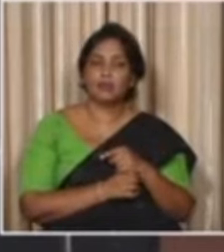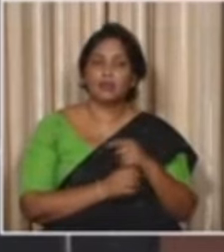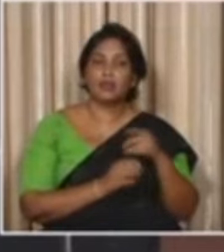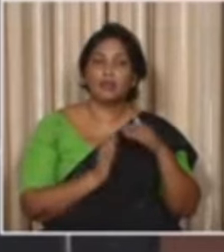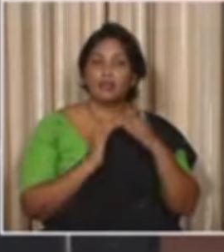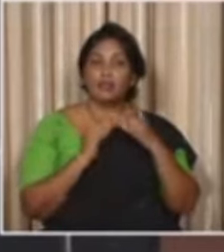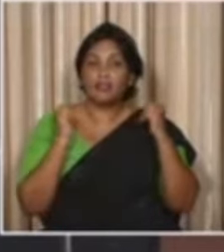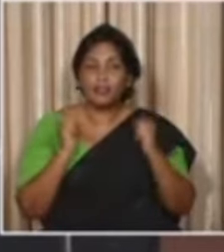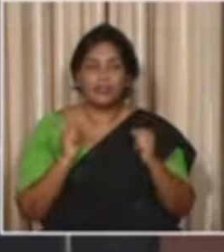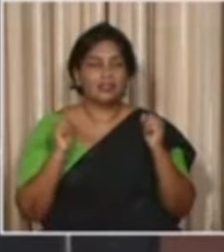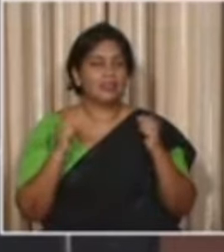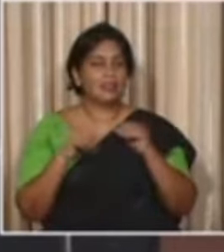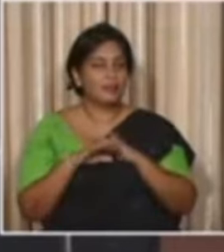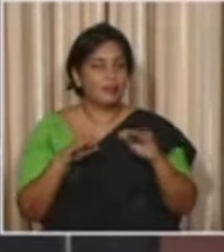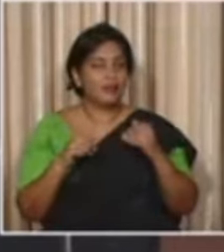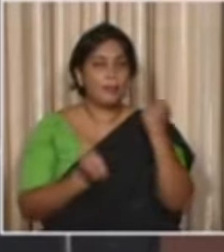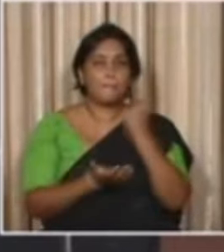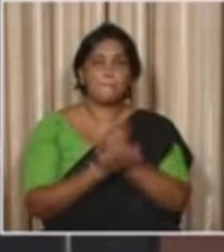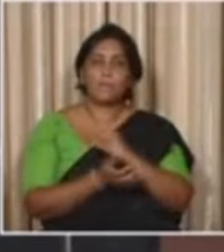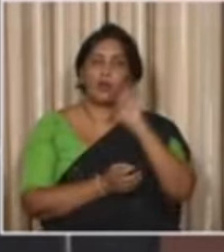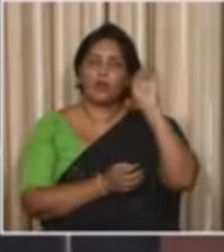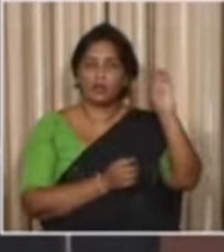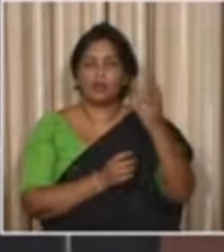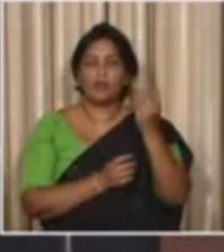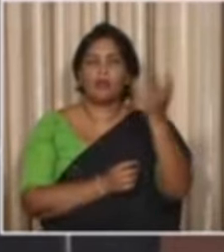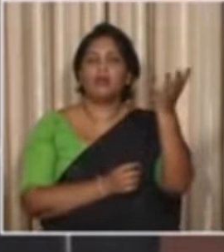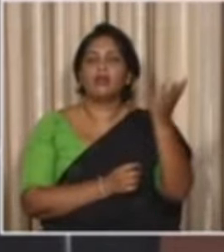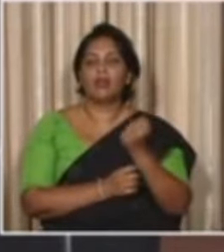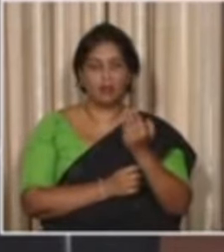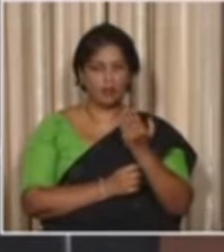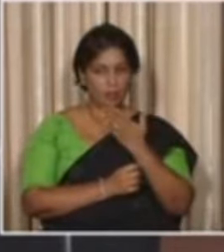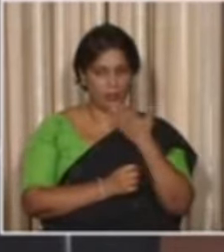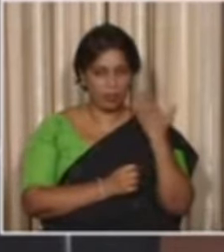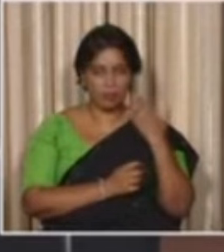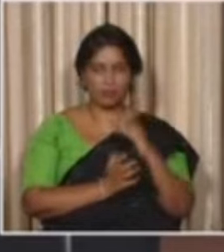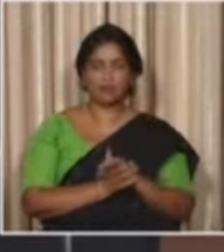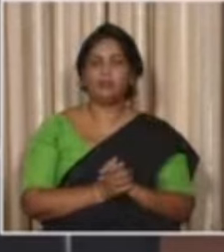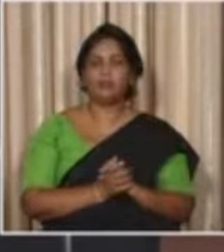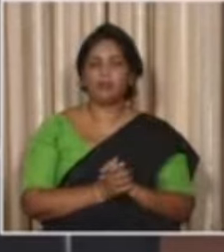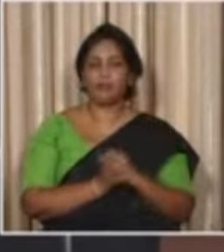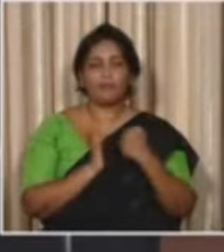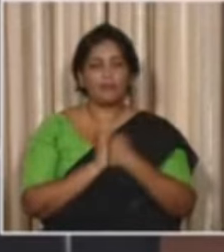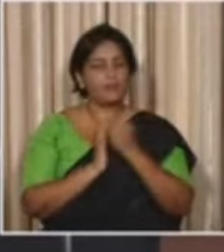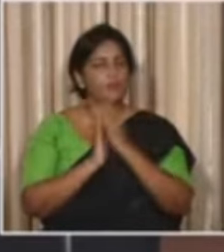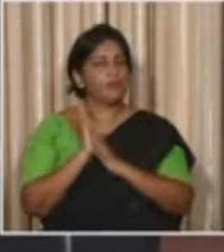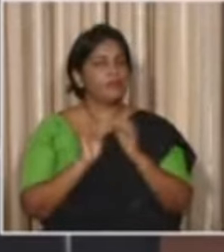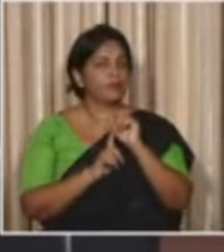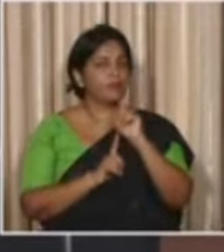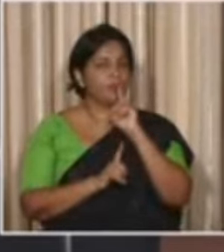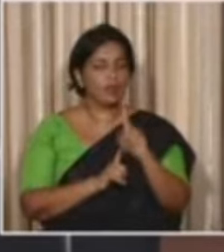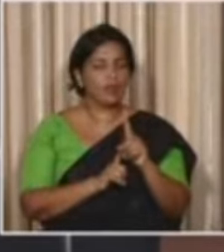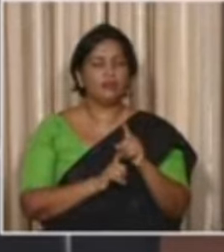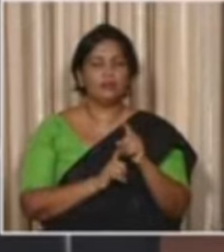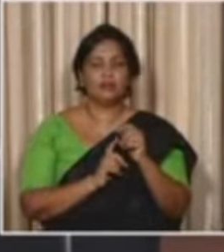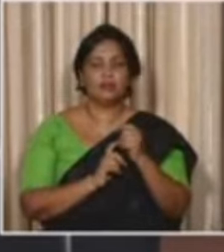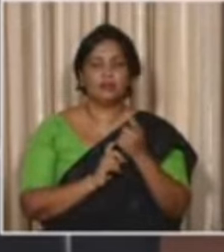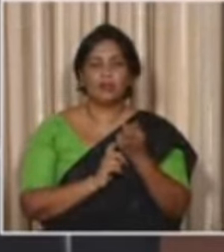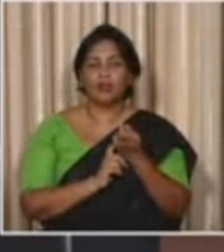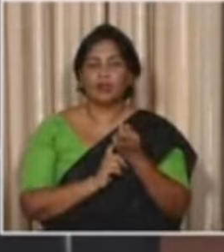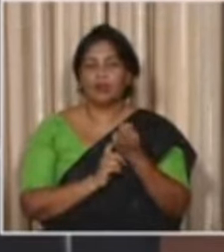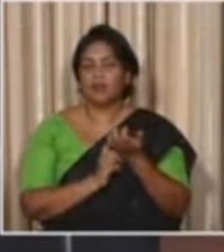දේපළ බැංකුවකට තියලා යම්කිසි මුදලක් ලබා ගන්න ඉතින් ගරු අමැතිතුමා කිව්වා මේ දේශීලතාවය වැඩි කර ගන්න